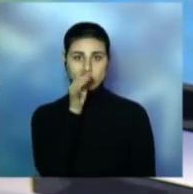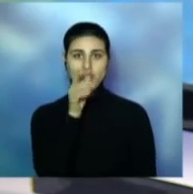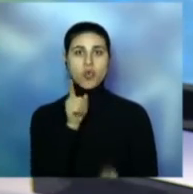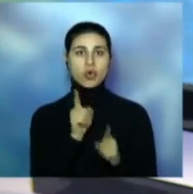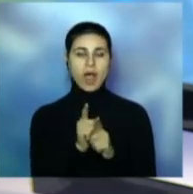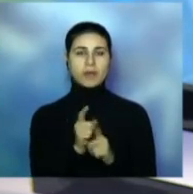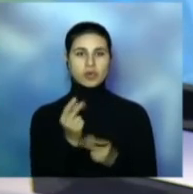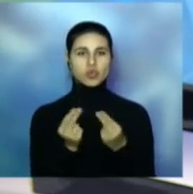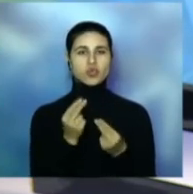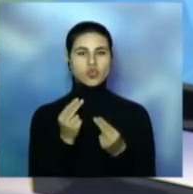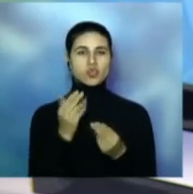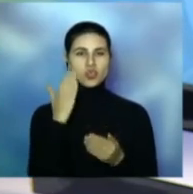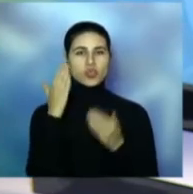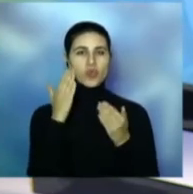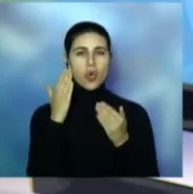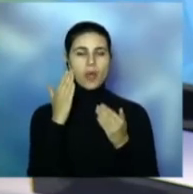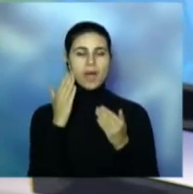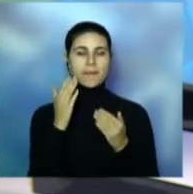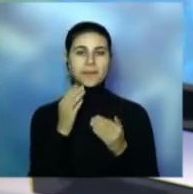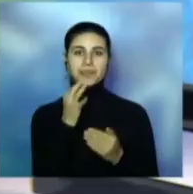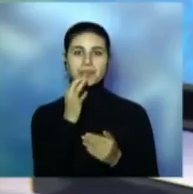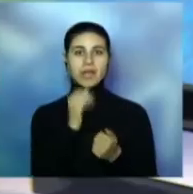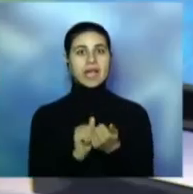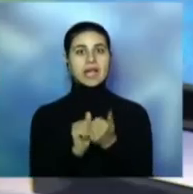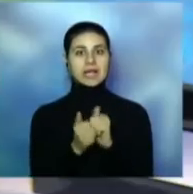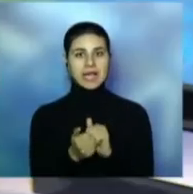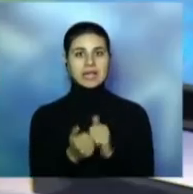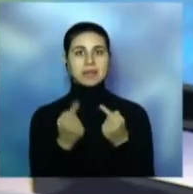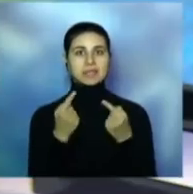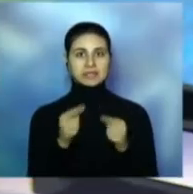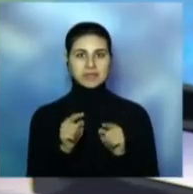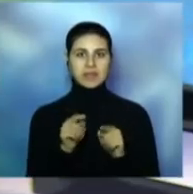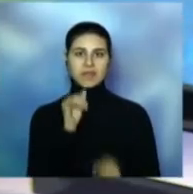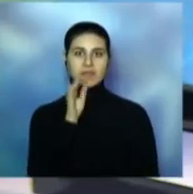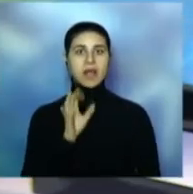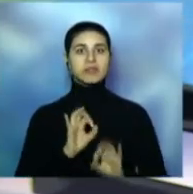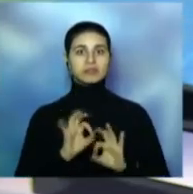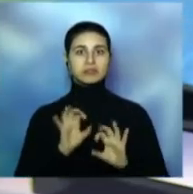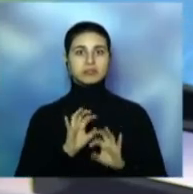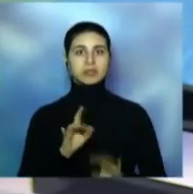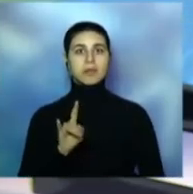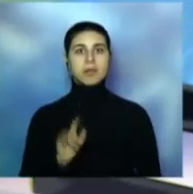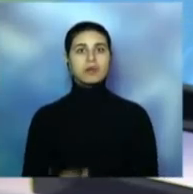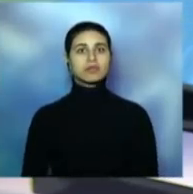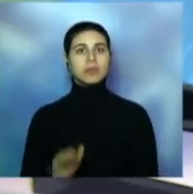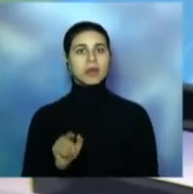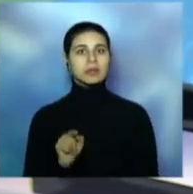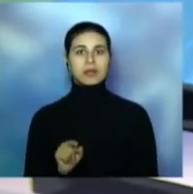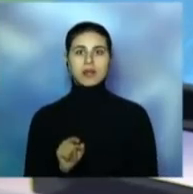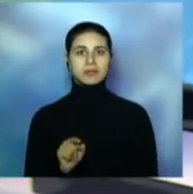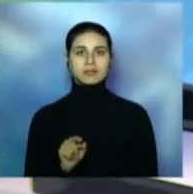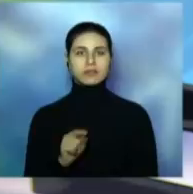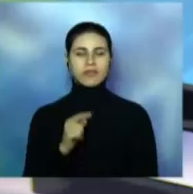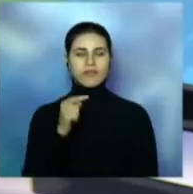აღქმა, მისი სპონტანური გადაკეთება და შემდეგ სხვა სახით წარმოდგენა ამისა, პატარა ბავშვი არ არის საკმარისი